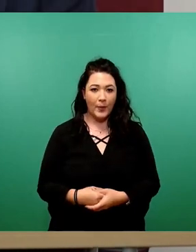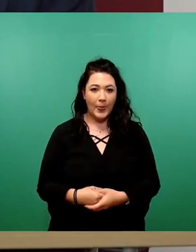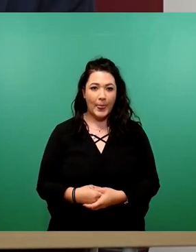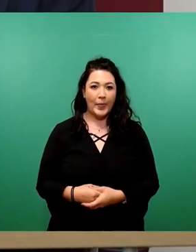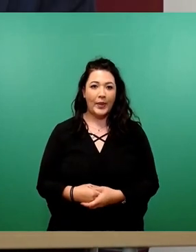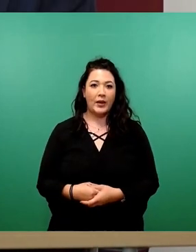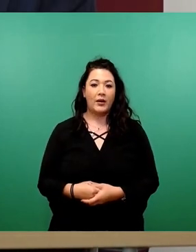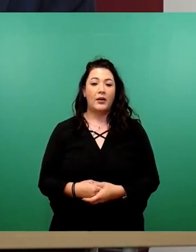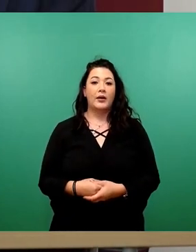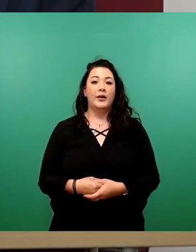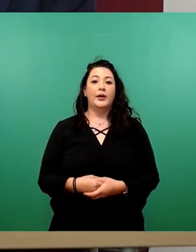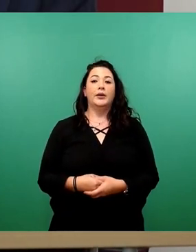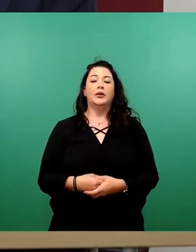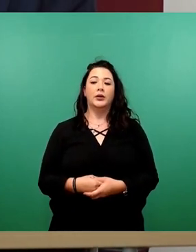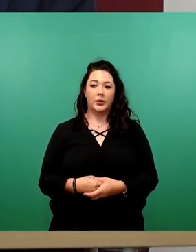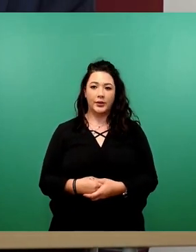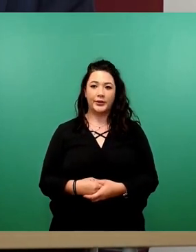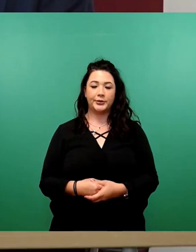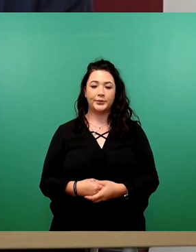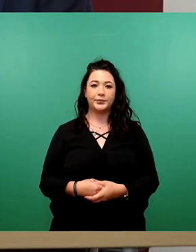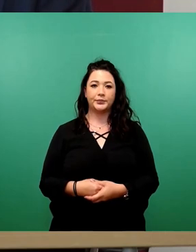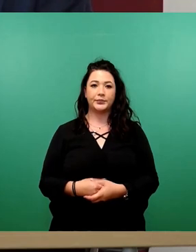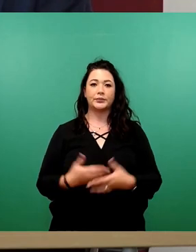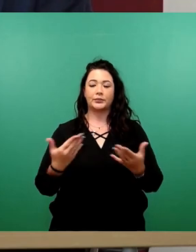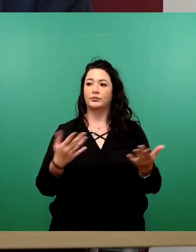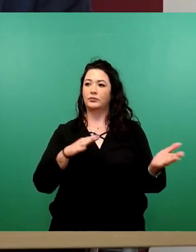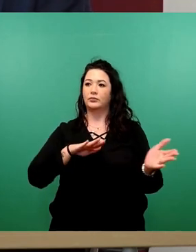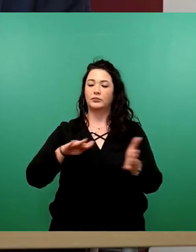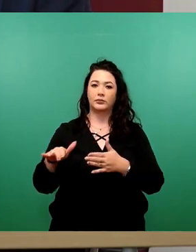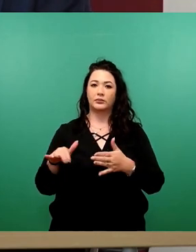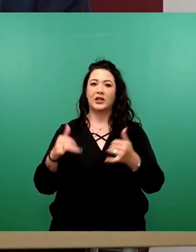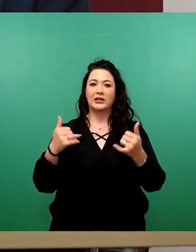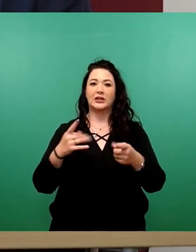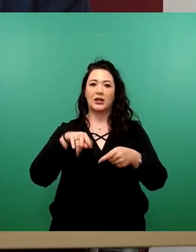So, damit hatten wir erstmal das abgearbeitet. Wir kommen zum nächsten Tagesordnungspunkt Nummer 5.